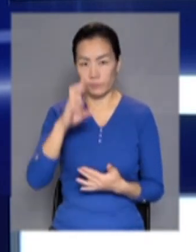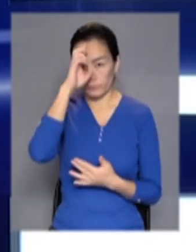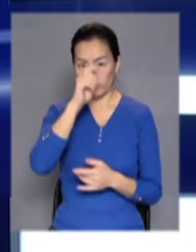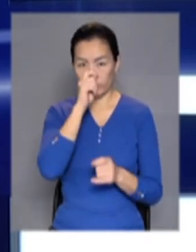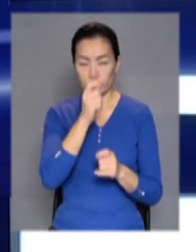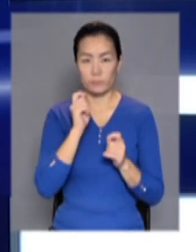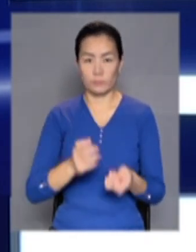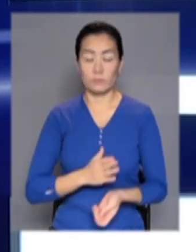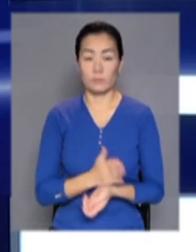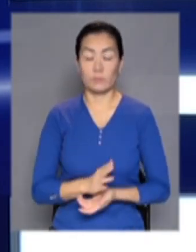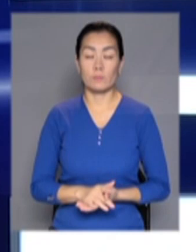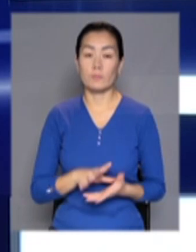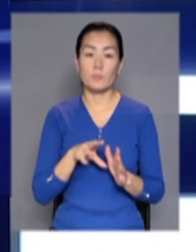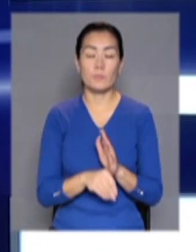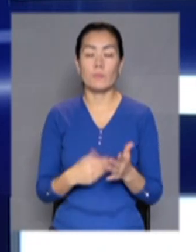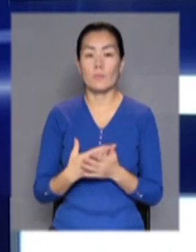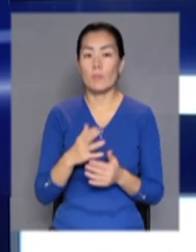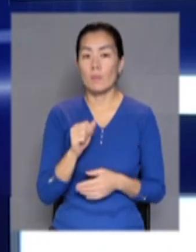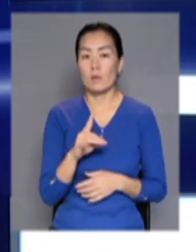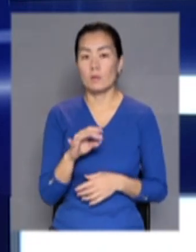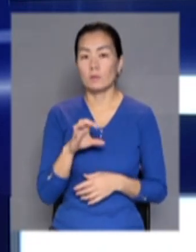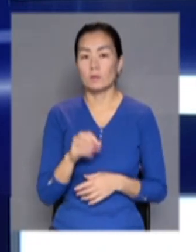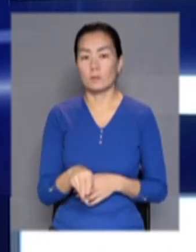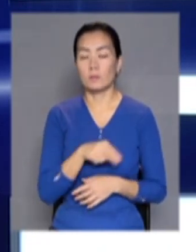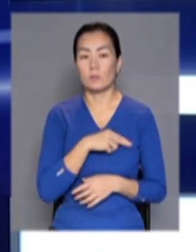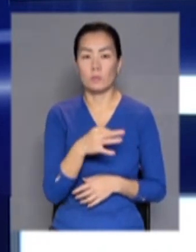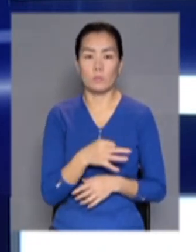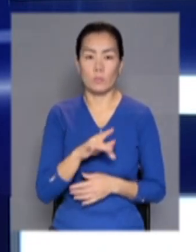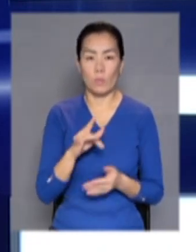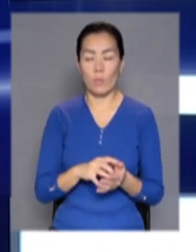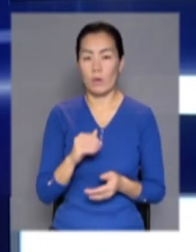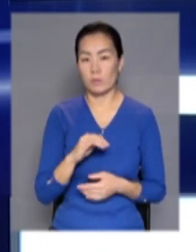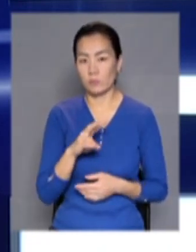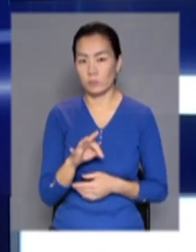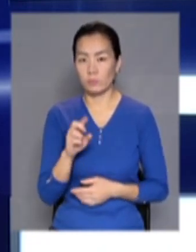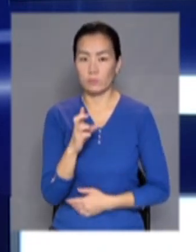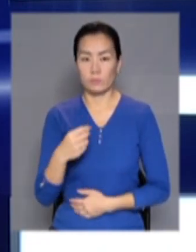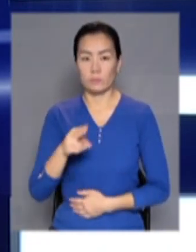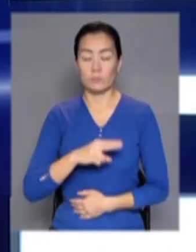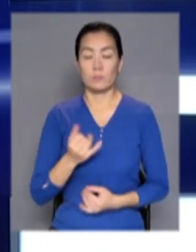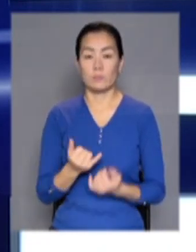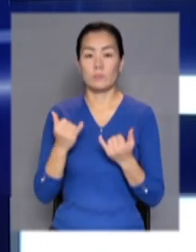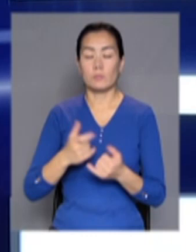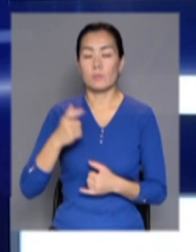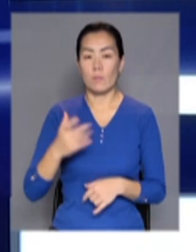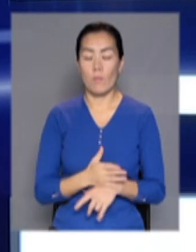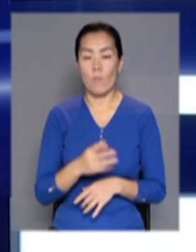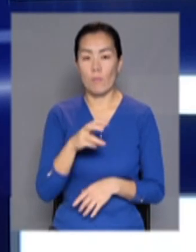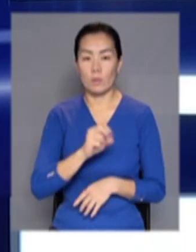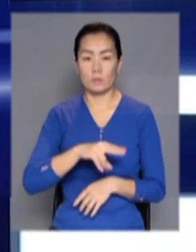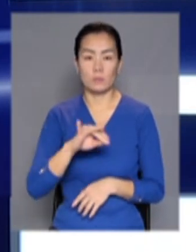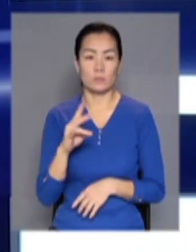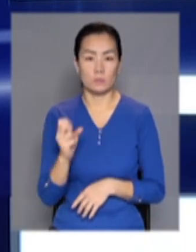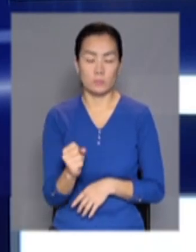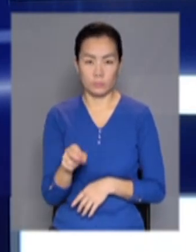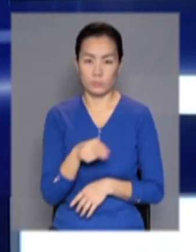мемлекеттік марапаттарға лайықталды. Солардың арасында Парасат орденінің облыстың Атырау қаласының және Махамбет ауданының құрметті азаматы Мәдина